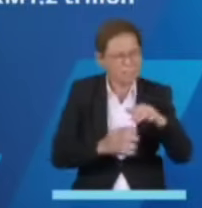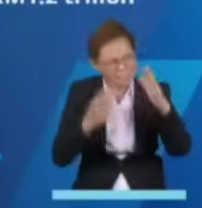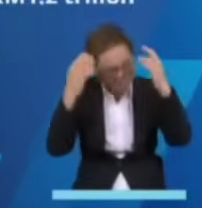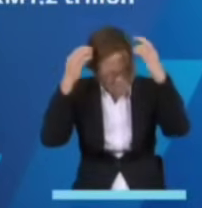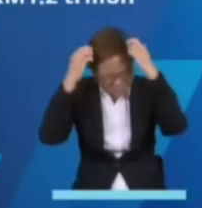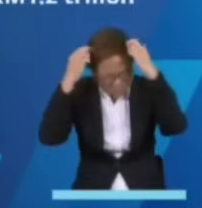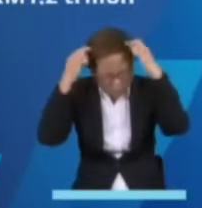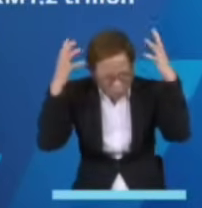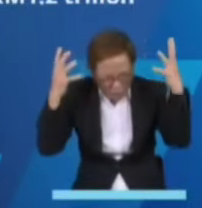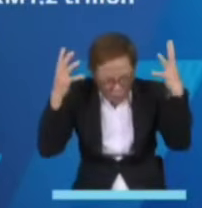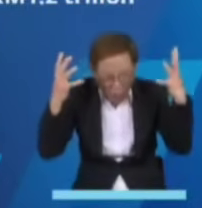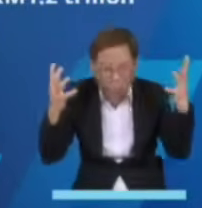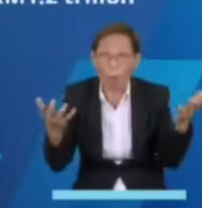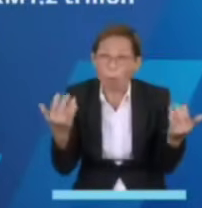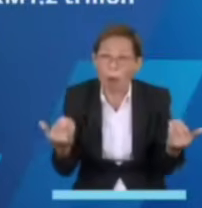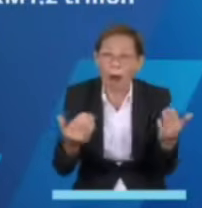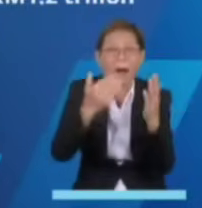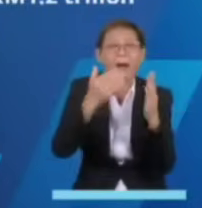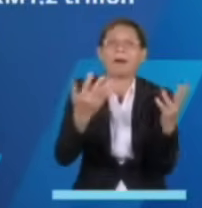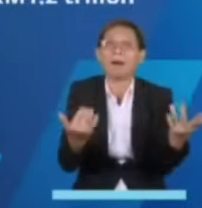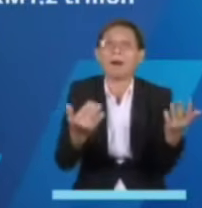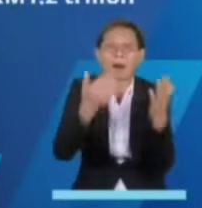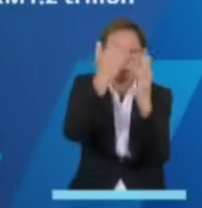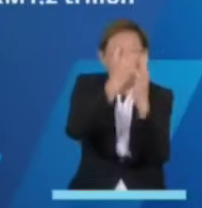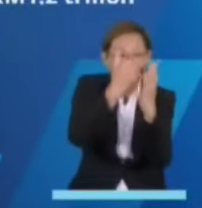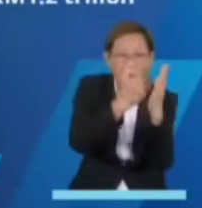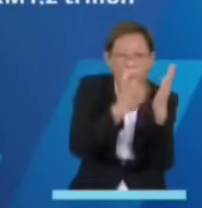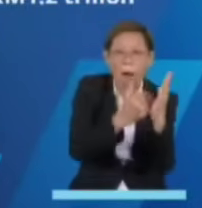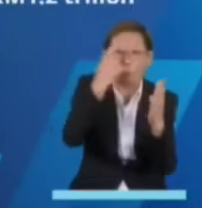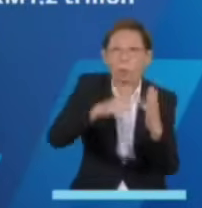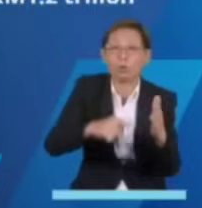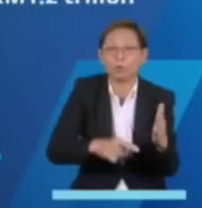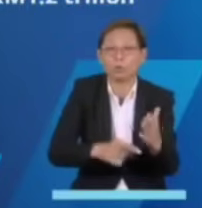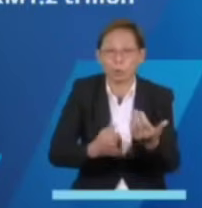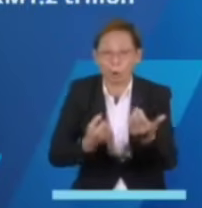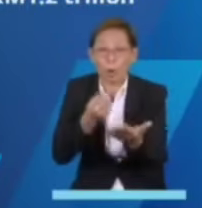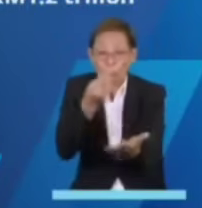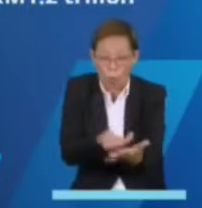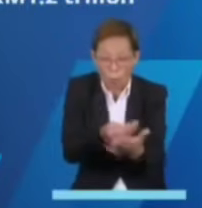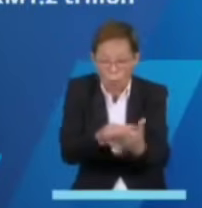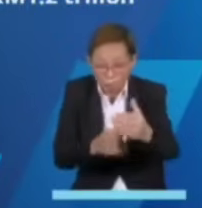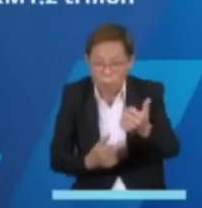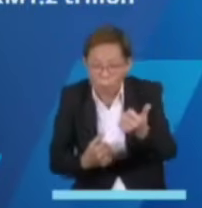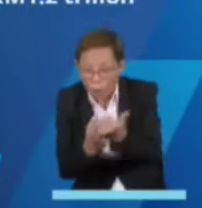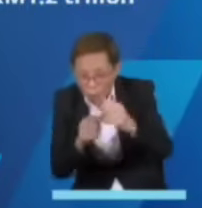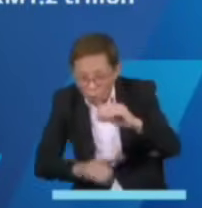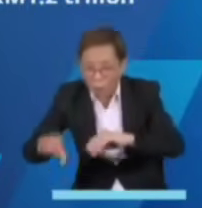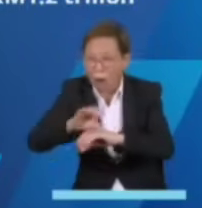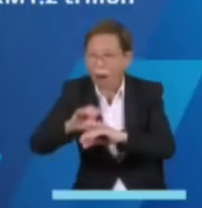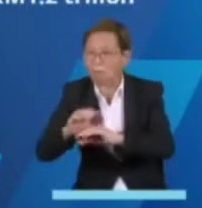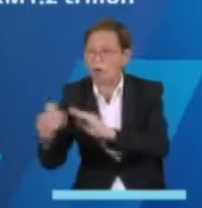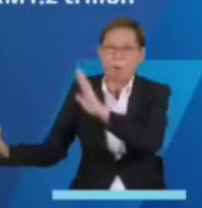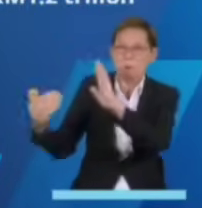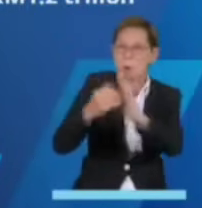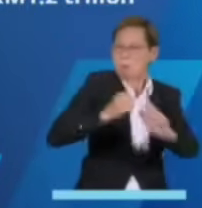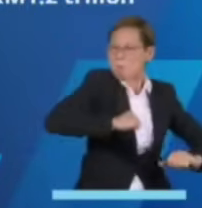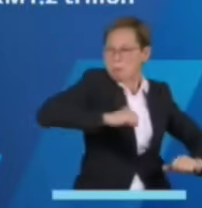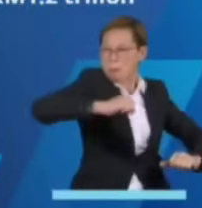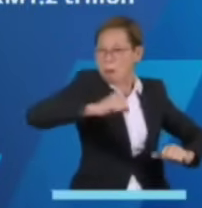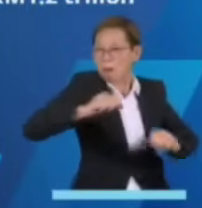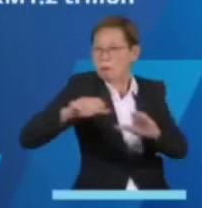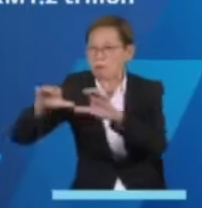bingung mengapa beberapa langkah untuk melaksanakan penyerahan subsidi itu dibantah oleh beberapa kelompok